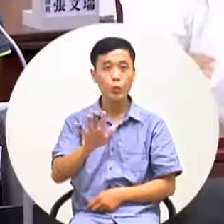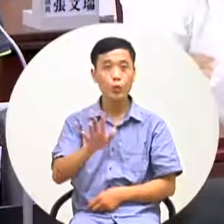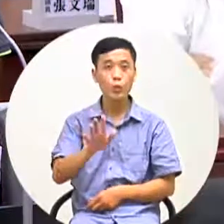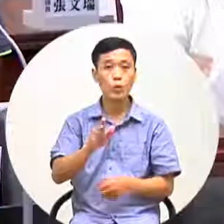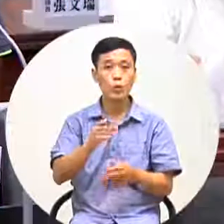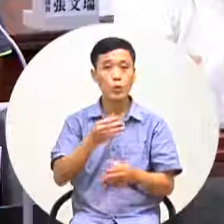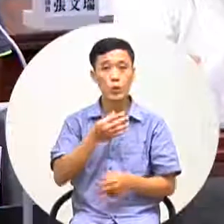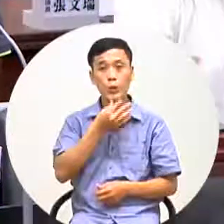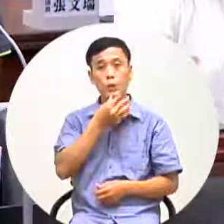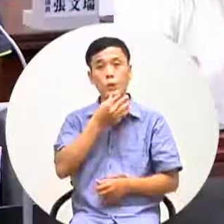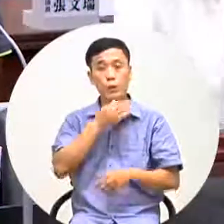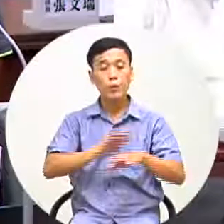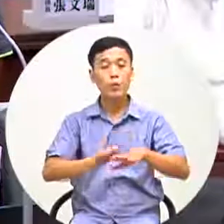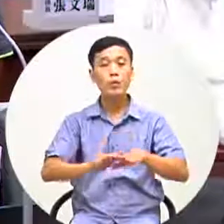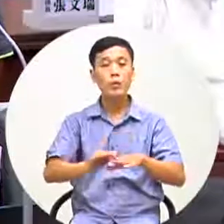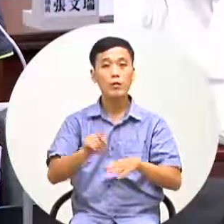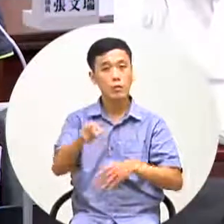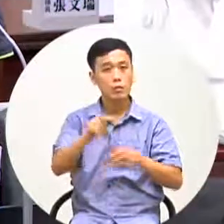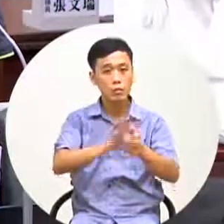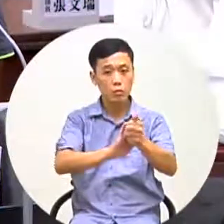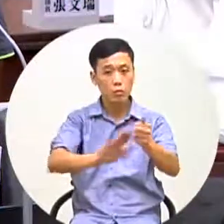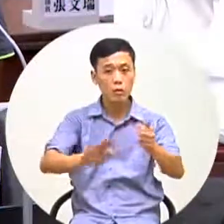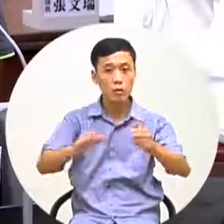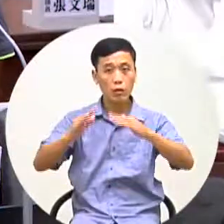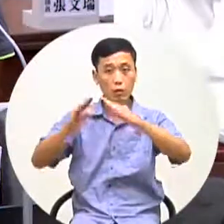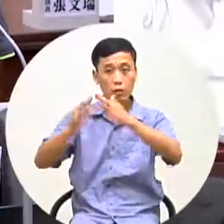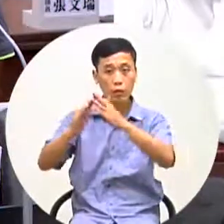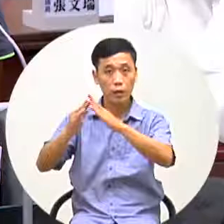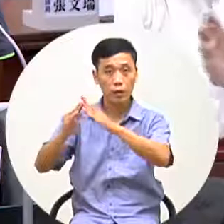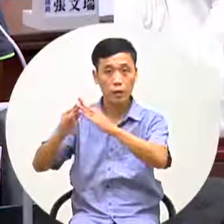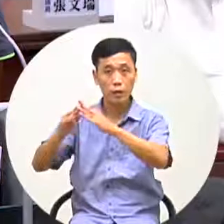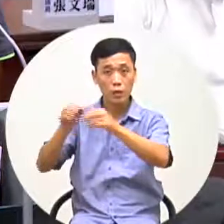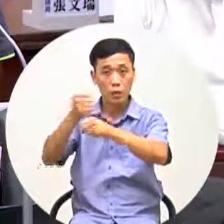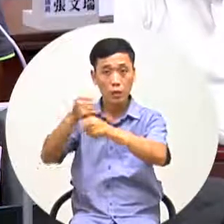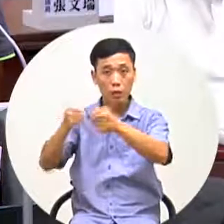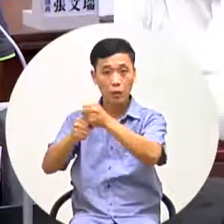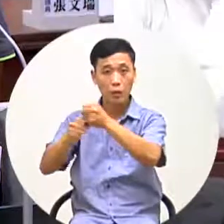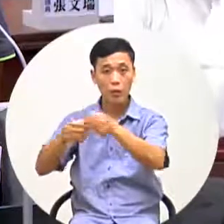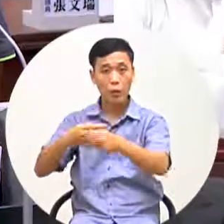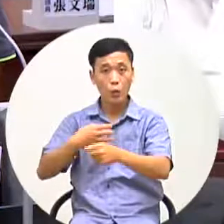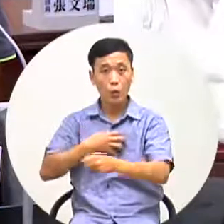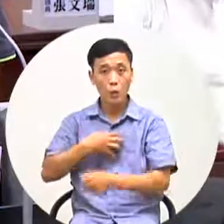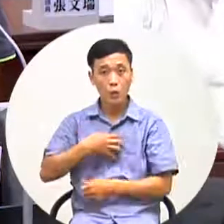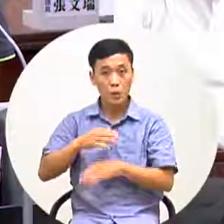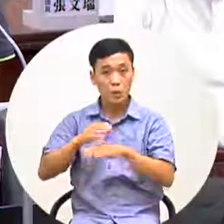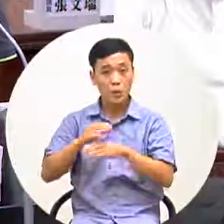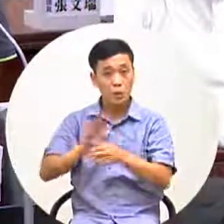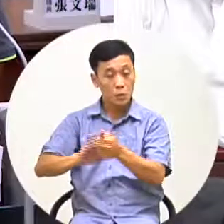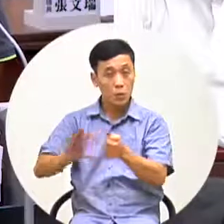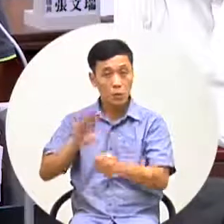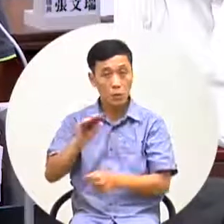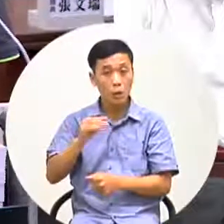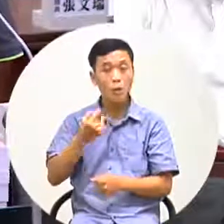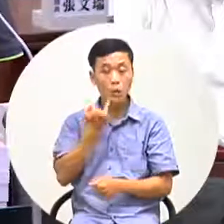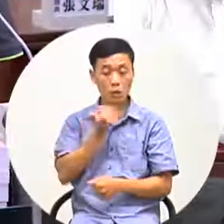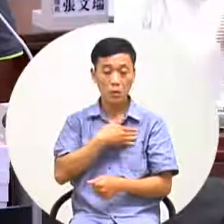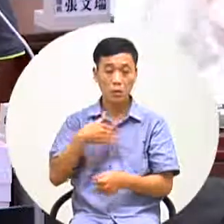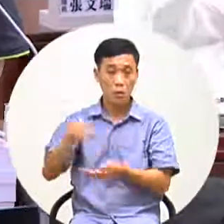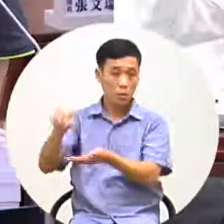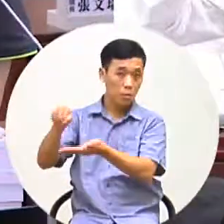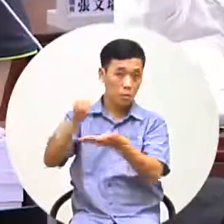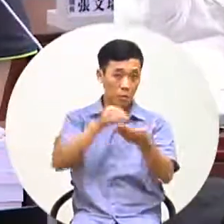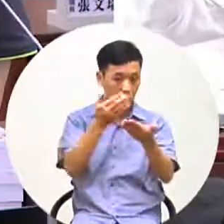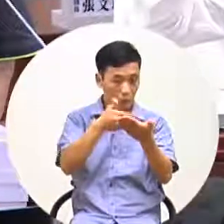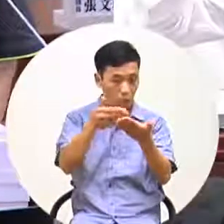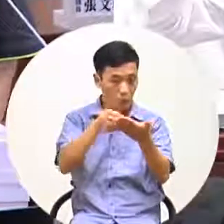影响到房屋的这个结构的安全，可能需要再调图，然后去检算这个结构上的这个问题，